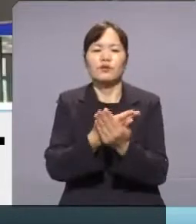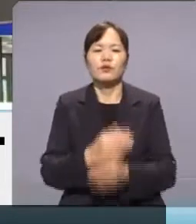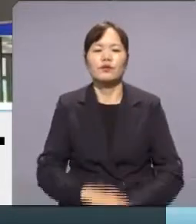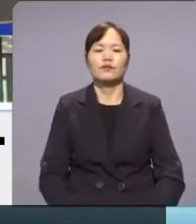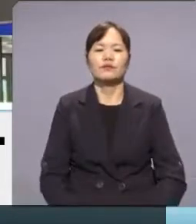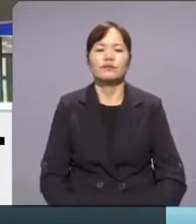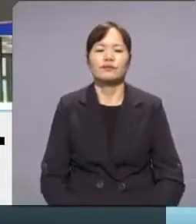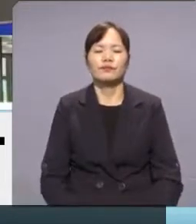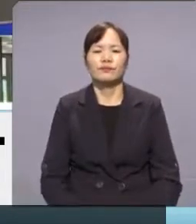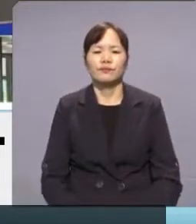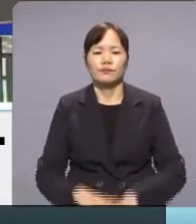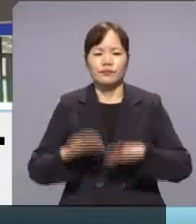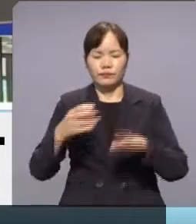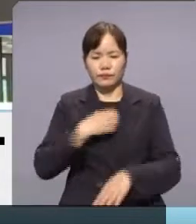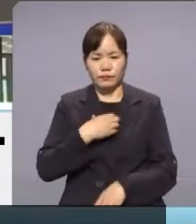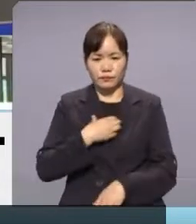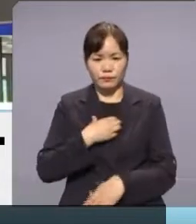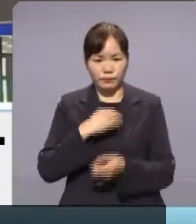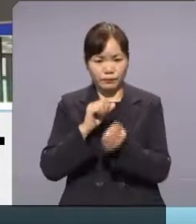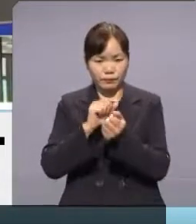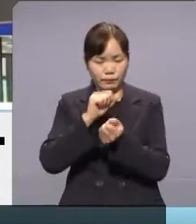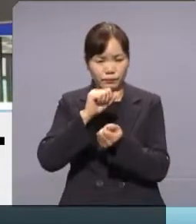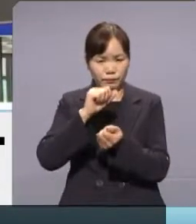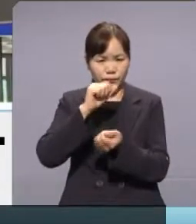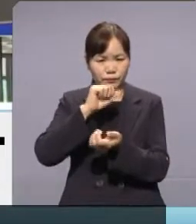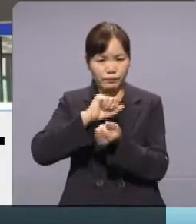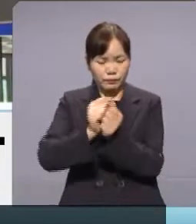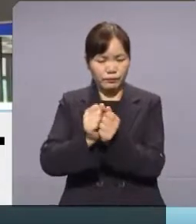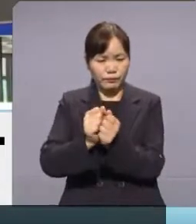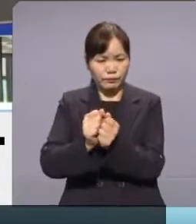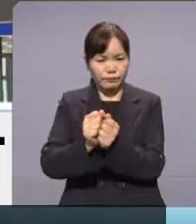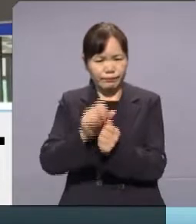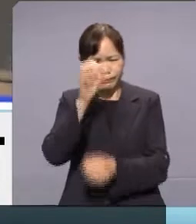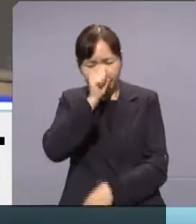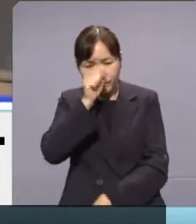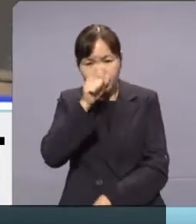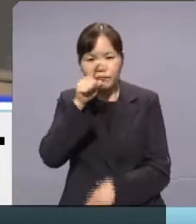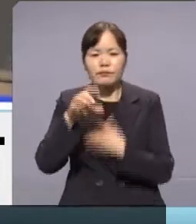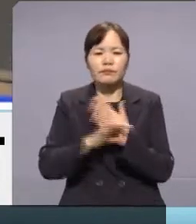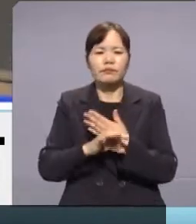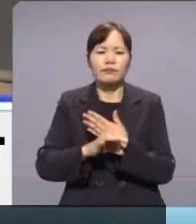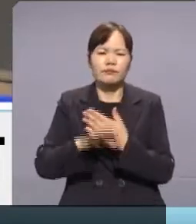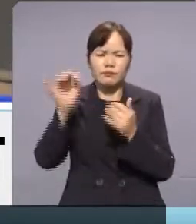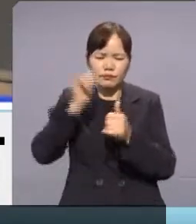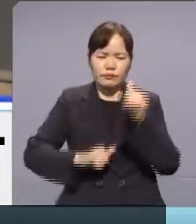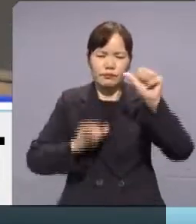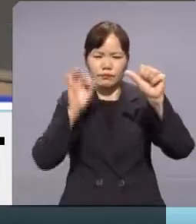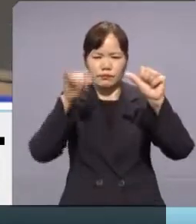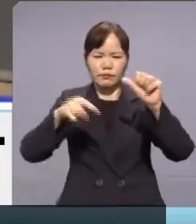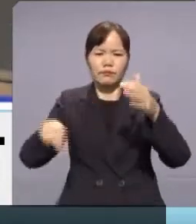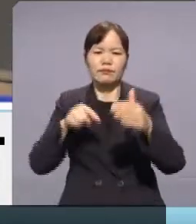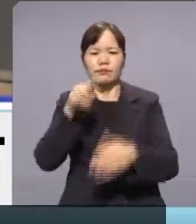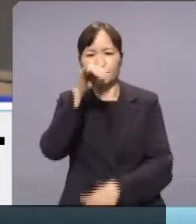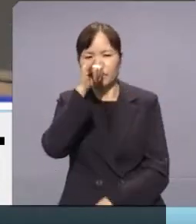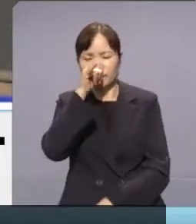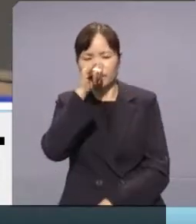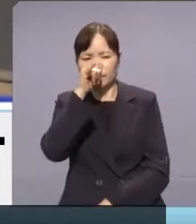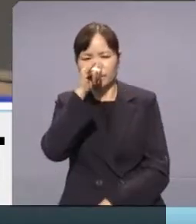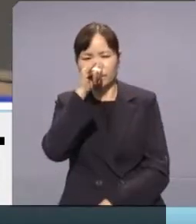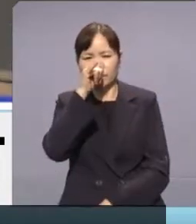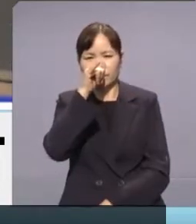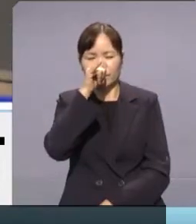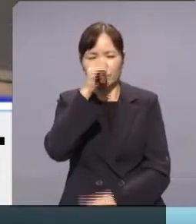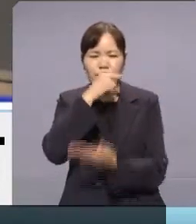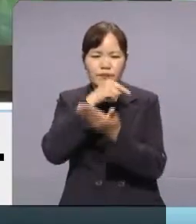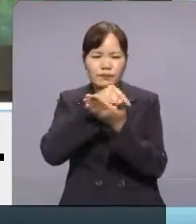이 위험 자산 선호도를 보면 지금 역대 5위권에 있는 굉장히 위험 자산에 대한 좀